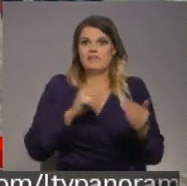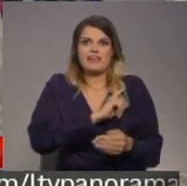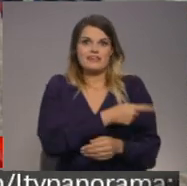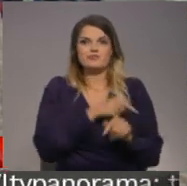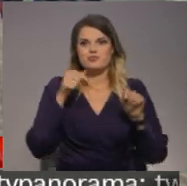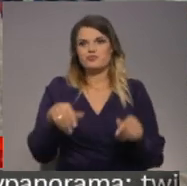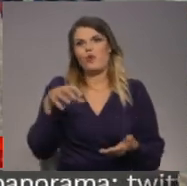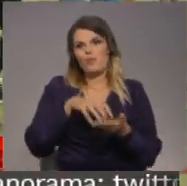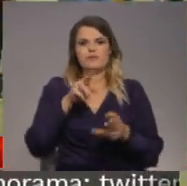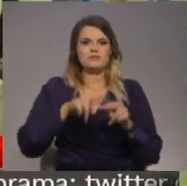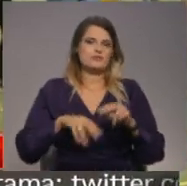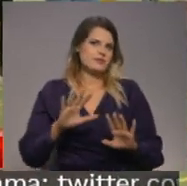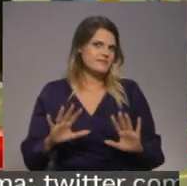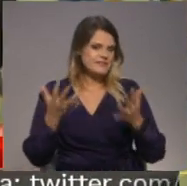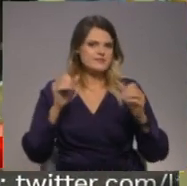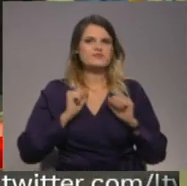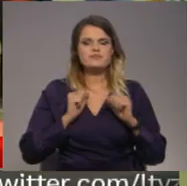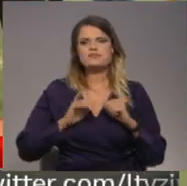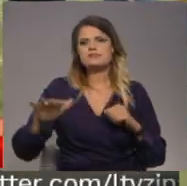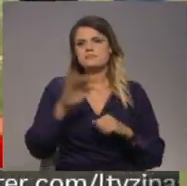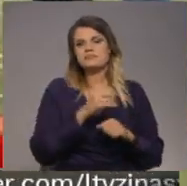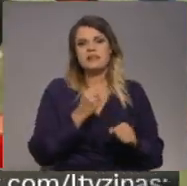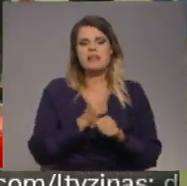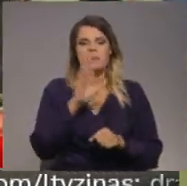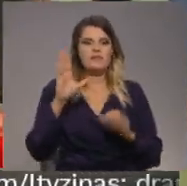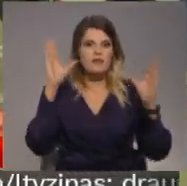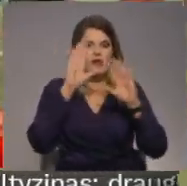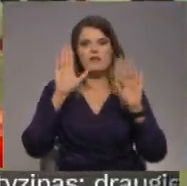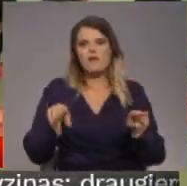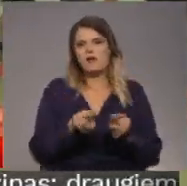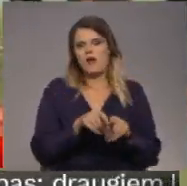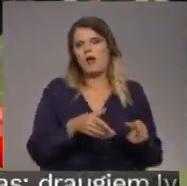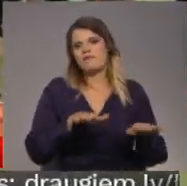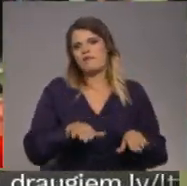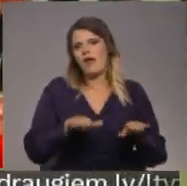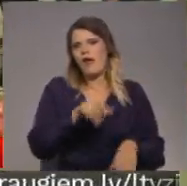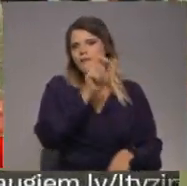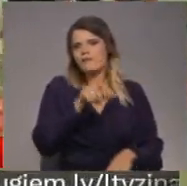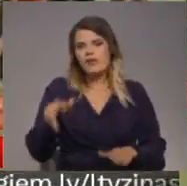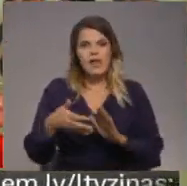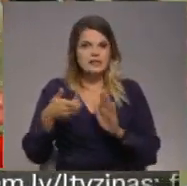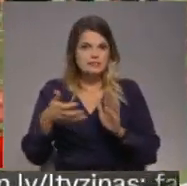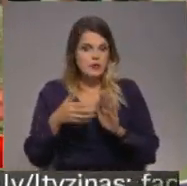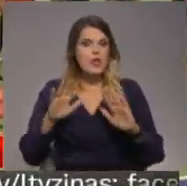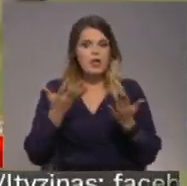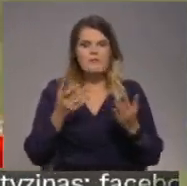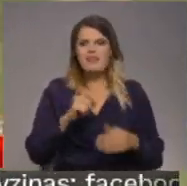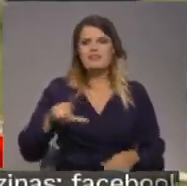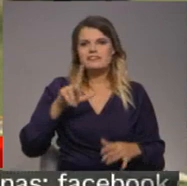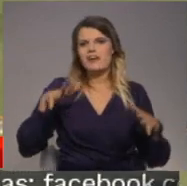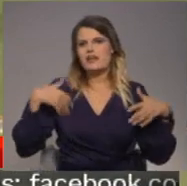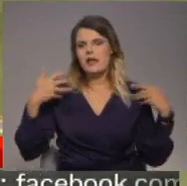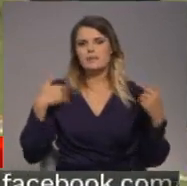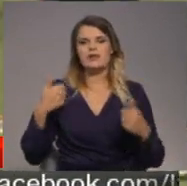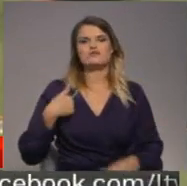šo objektu uzbūvētu. Sporta manēža darba dienu vakaros pieejama arī vietējiem iedzīvotājiem, bet visvairāk par to priecājas skolēni un pedagogi,